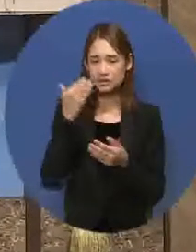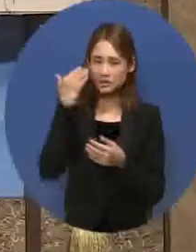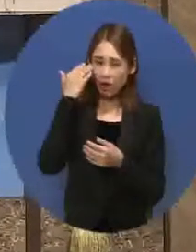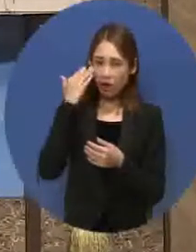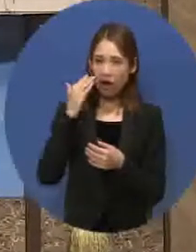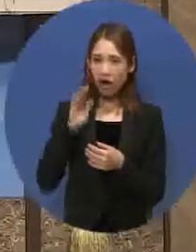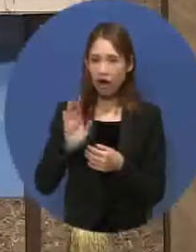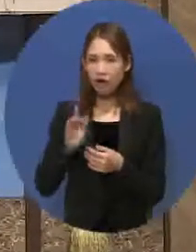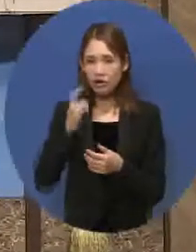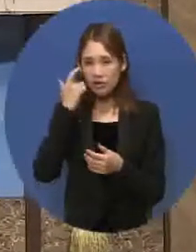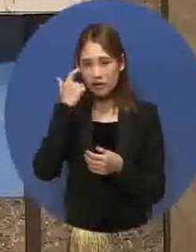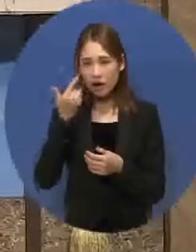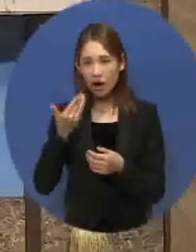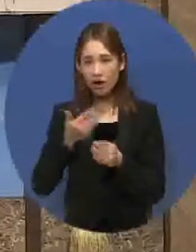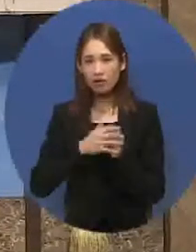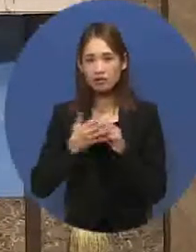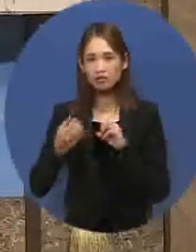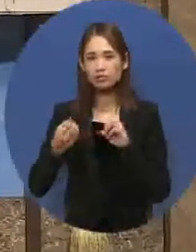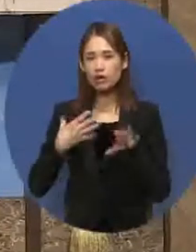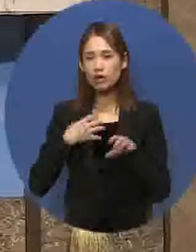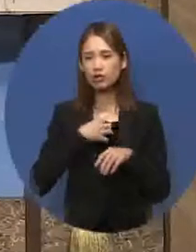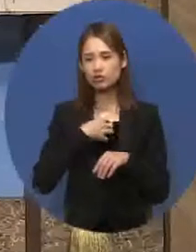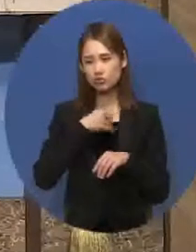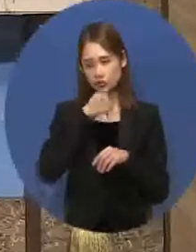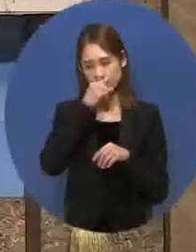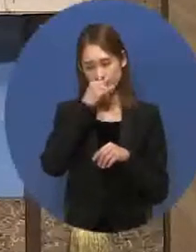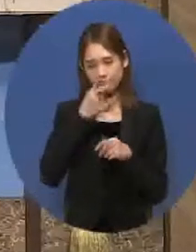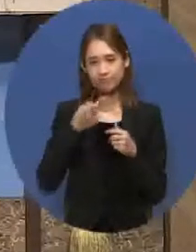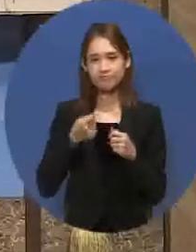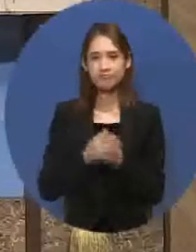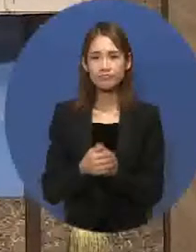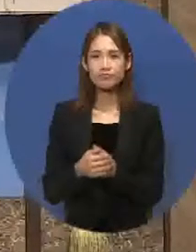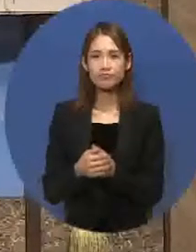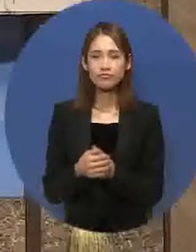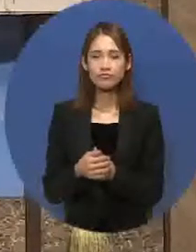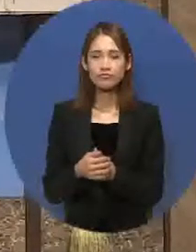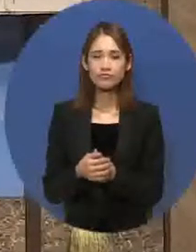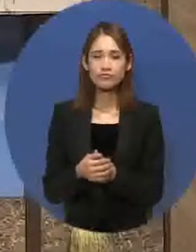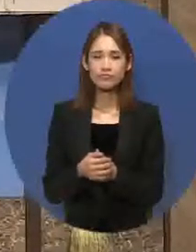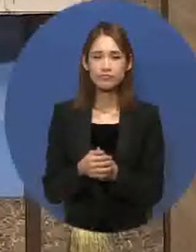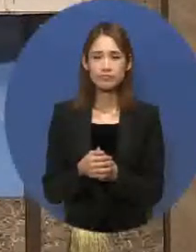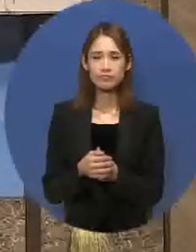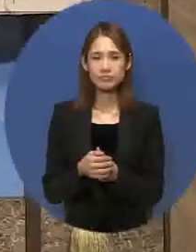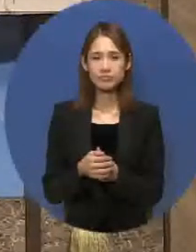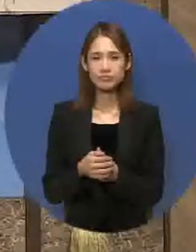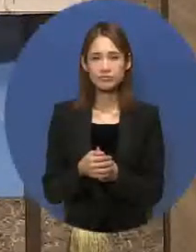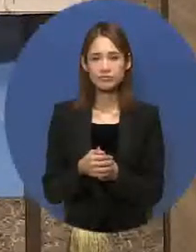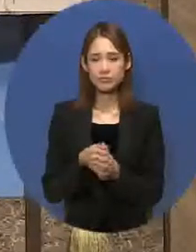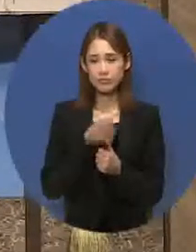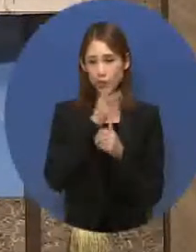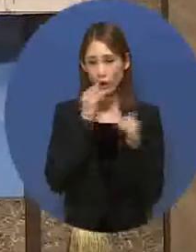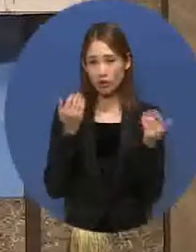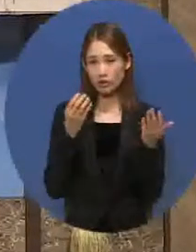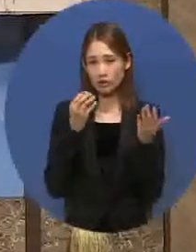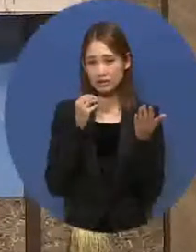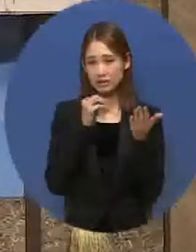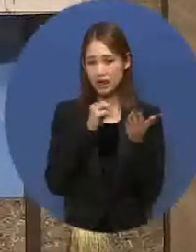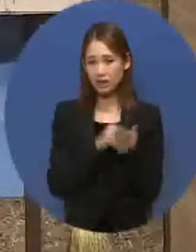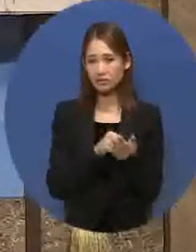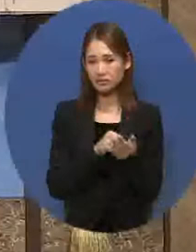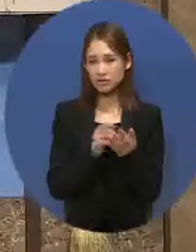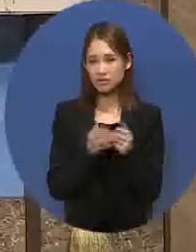것 아니냐 하는 그런 우려가 나올 수가 있습니다. 그래서 노인